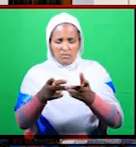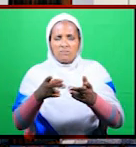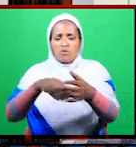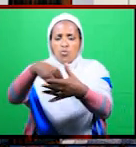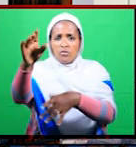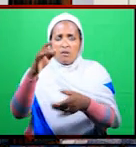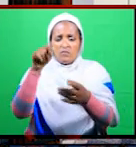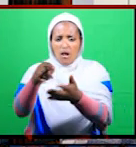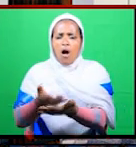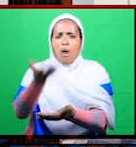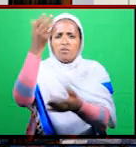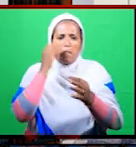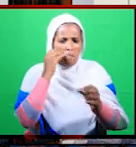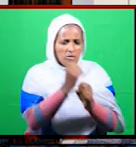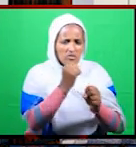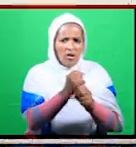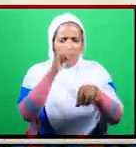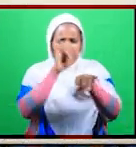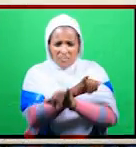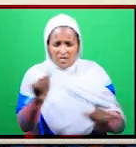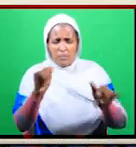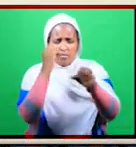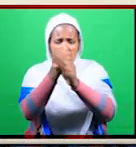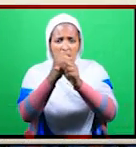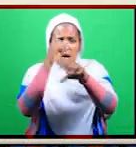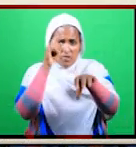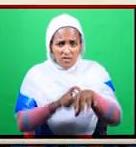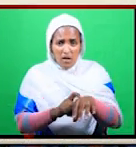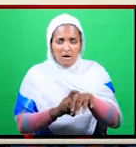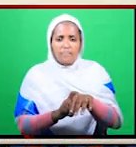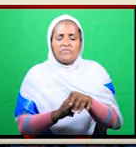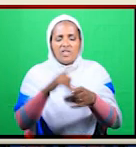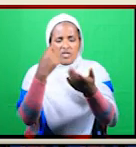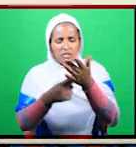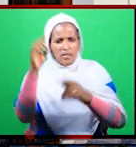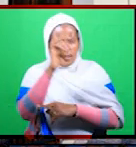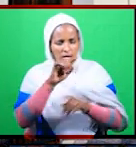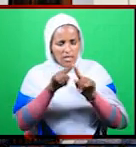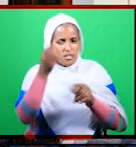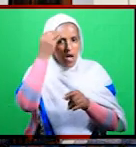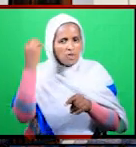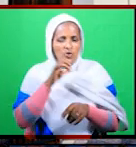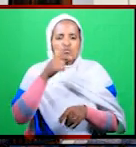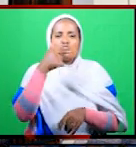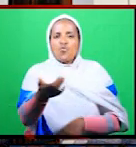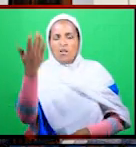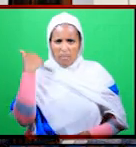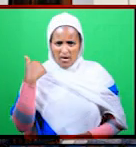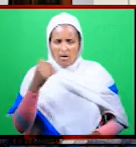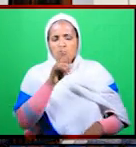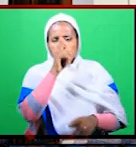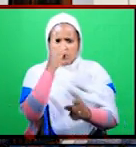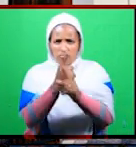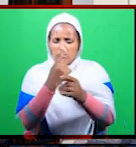ቀን አስቡ። እዛ ስትሄዱ ባለጸጋ ስትሆኑ ቤት ስትሰሩ የመሳሰሉ ነገሮችን ስታገኙ ይቺን ቀን ግን እንዳትዘነጓት ብሎ